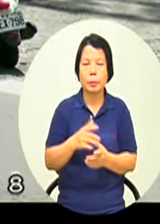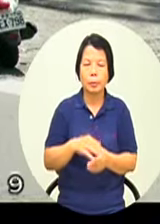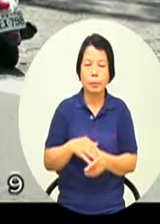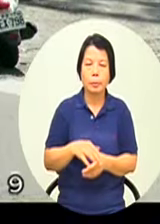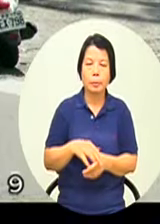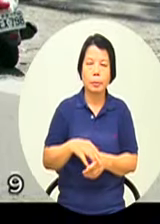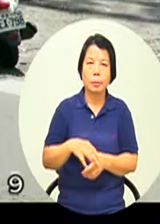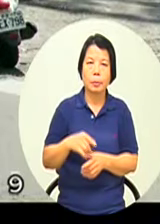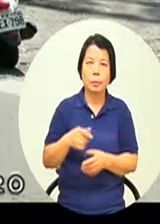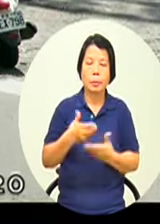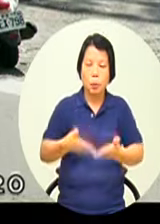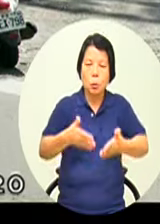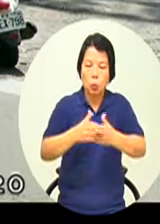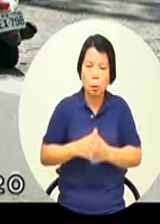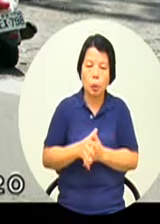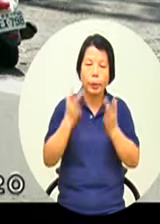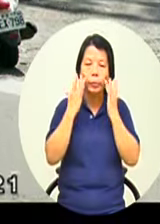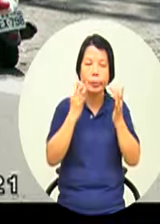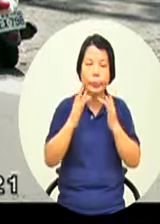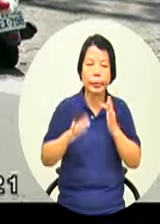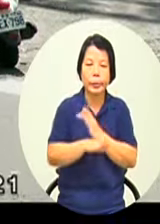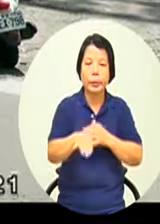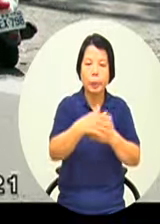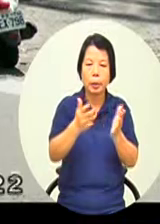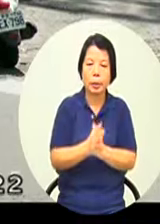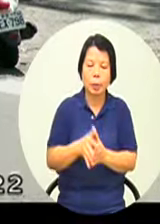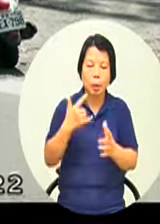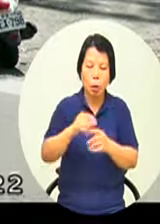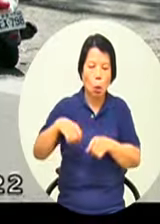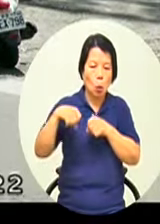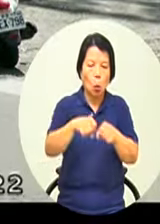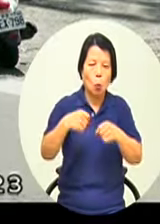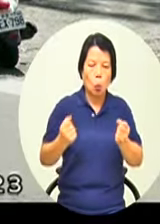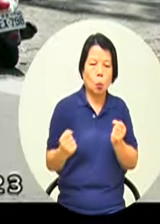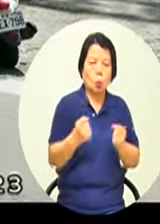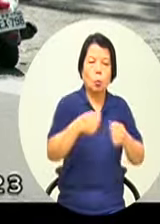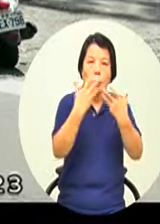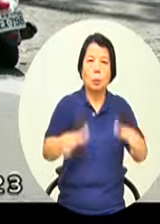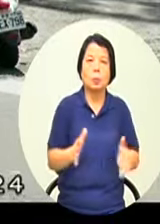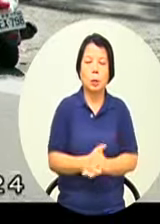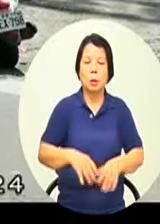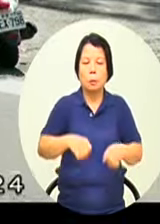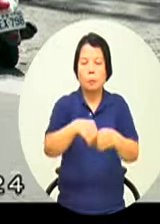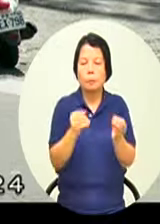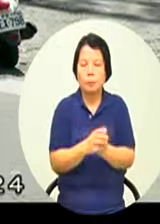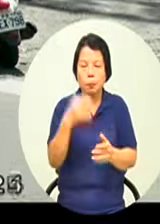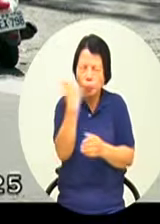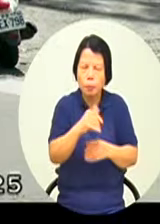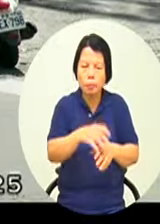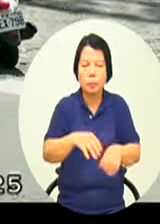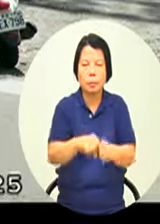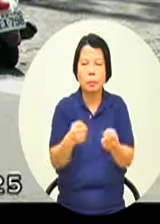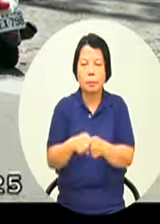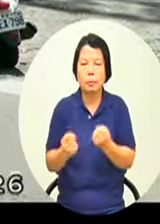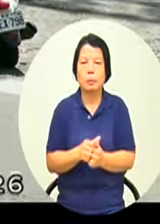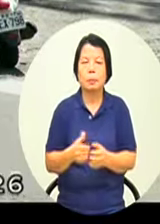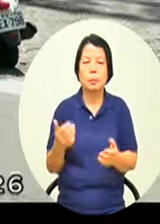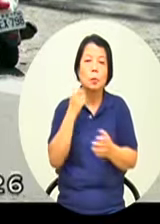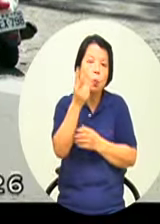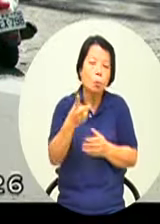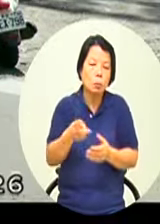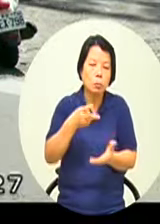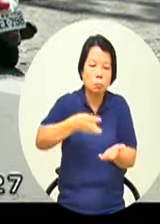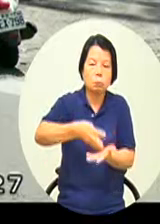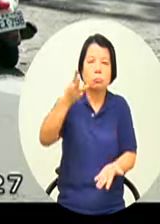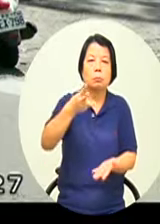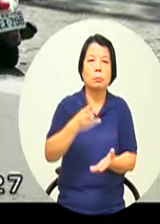刚好一个市场的出入口，车辆什么都很多，所以马上又坏了，然后连续又坏了，到现在第三次